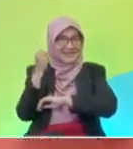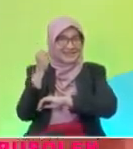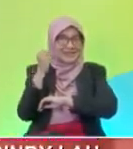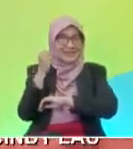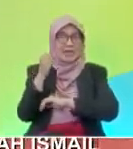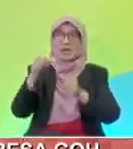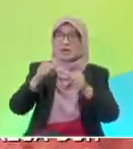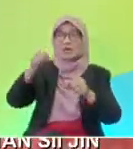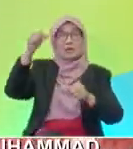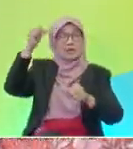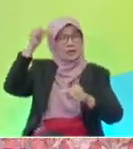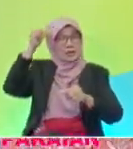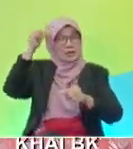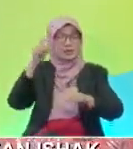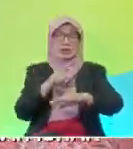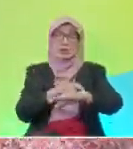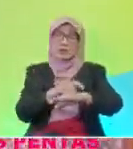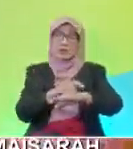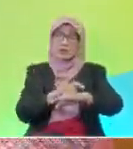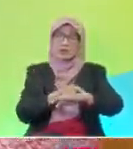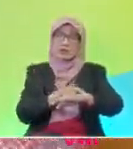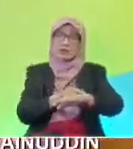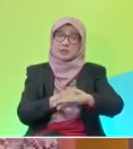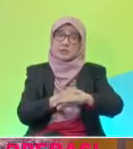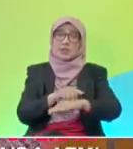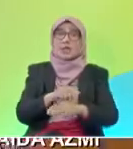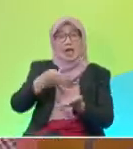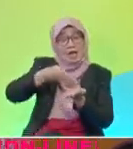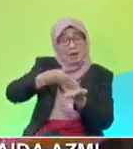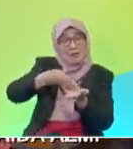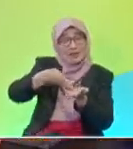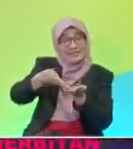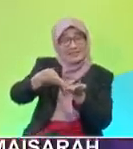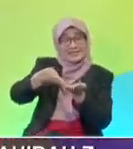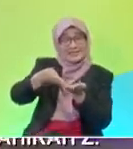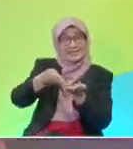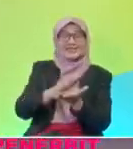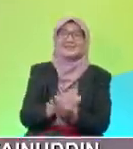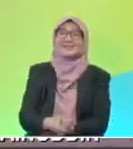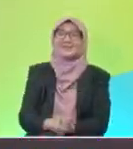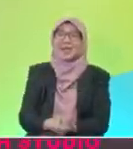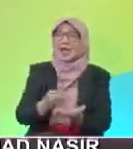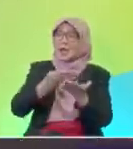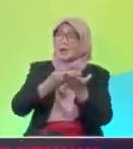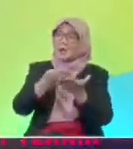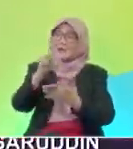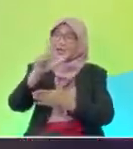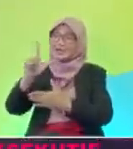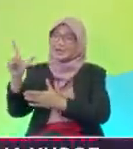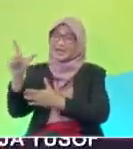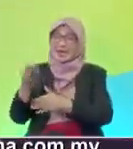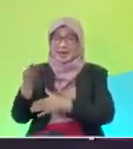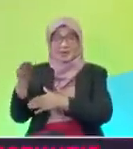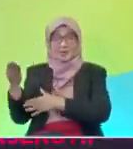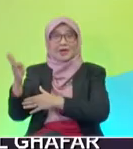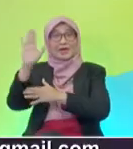beringat ketika kau berbelanja belilah barang